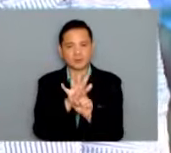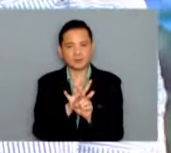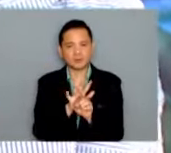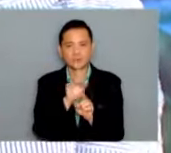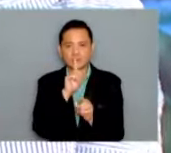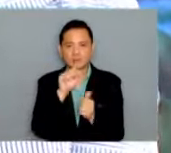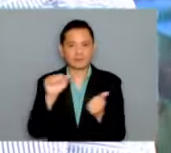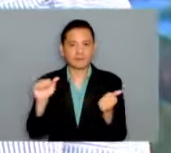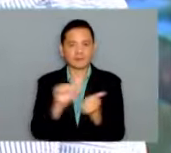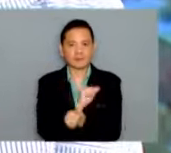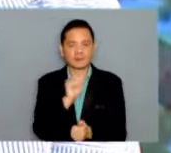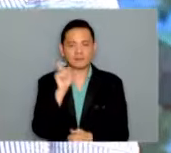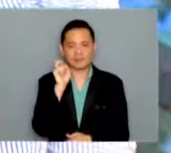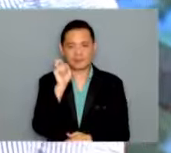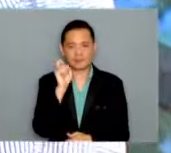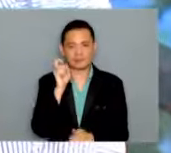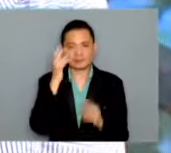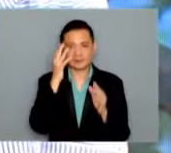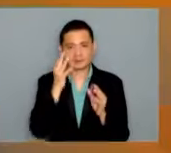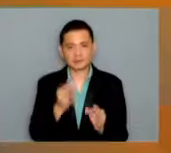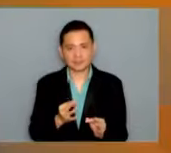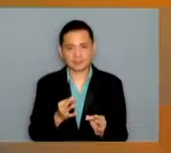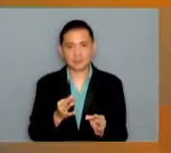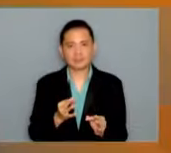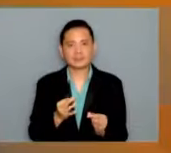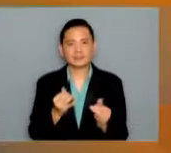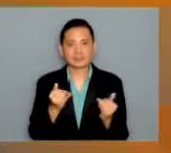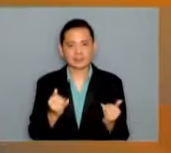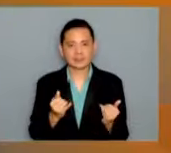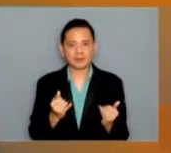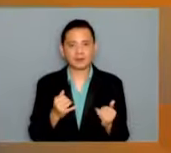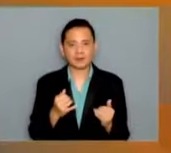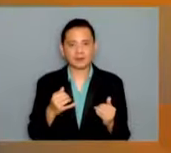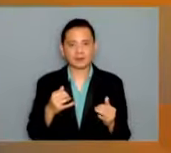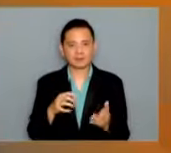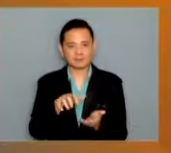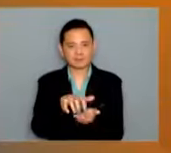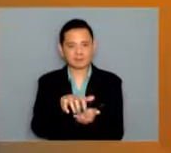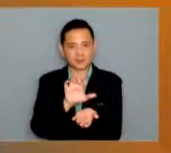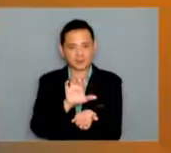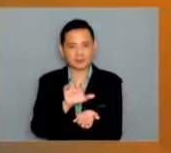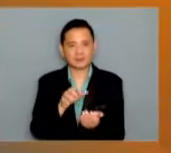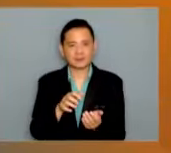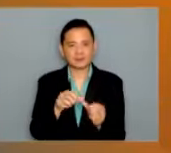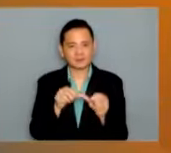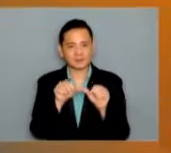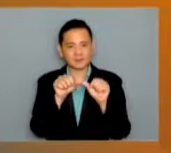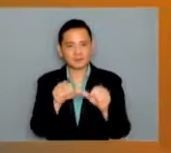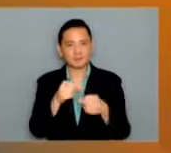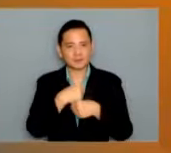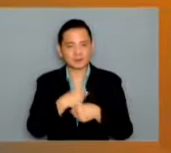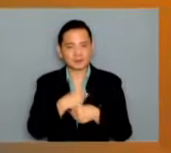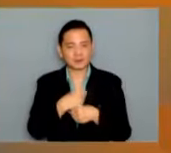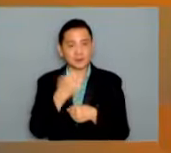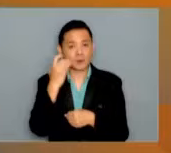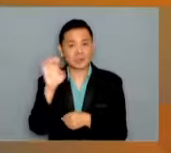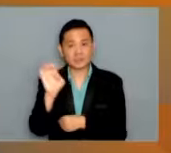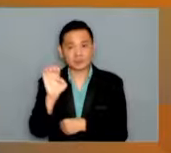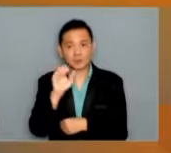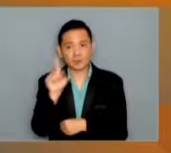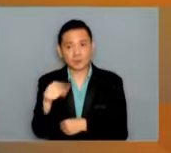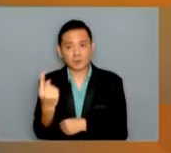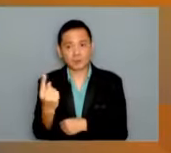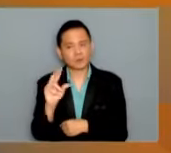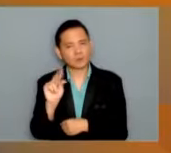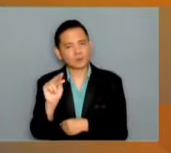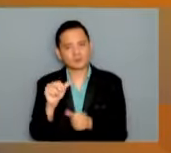kaagad. So dinecide namin na gawin na siyang permanent part of our collection. Nice. Kasi balot is not just for Easter sa atin, diba? It's really na